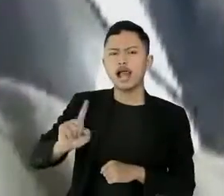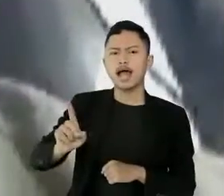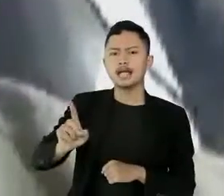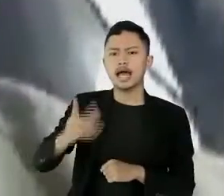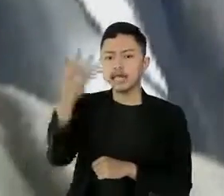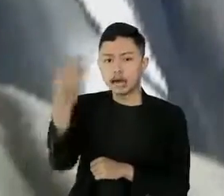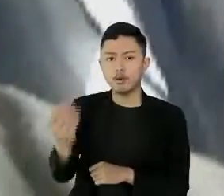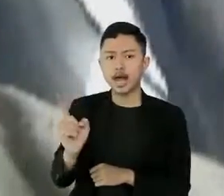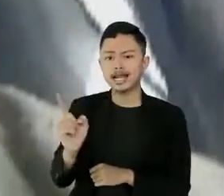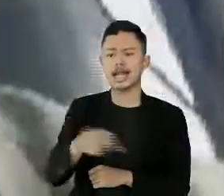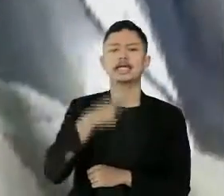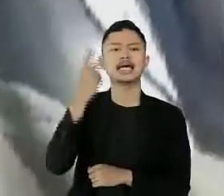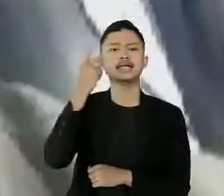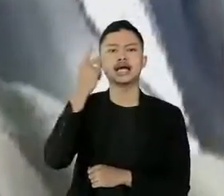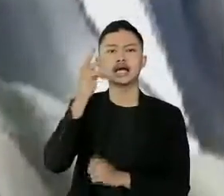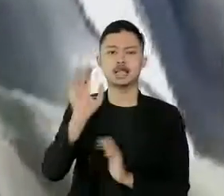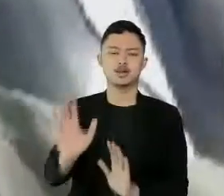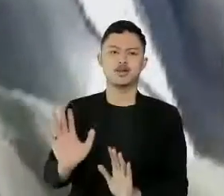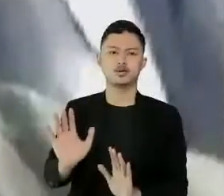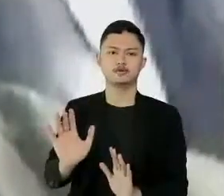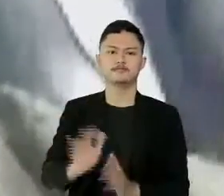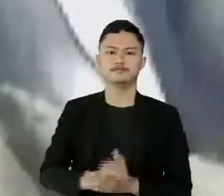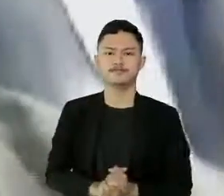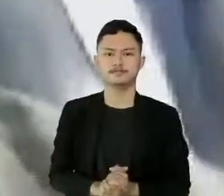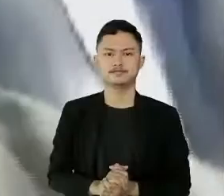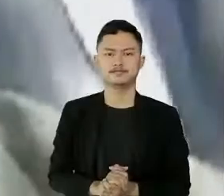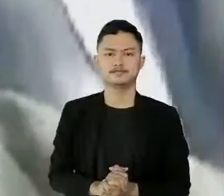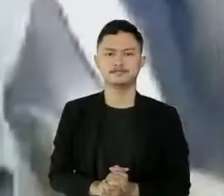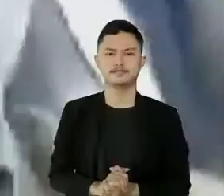itu masih tetap kita jaga. Misalkan